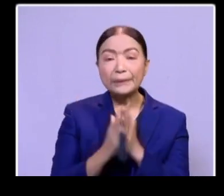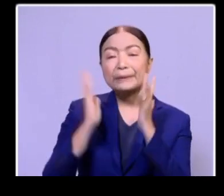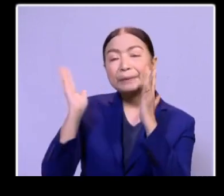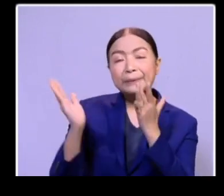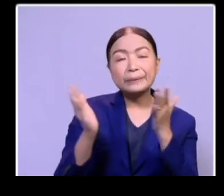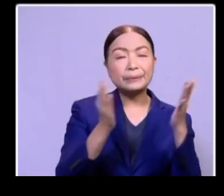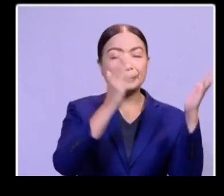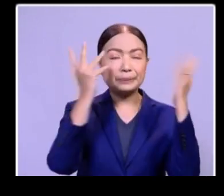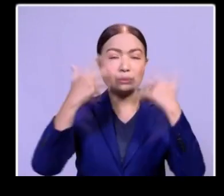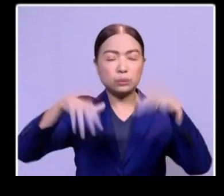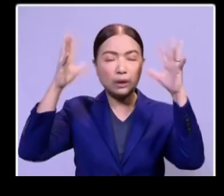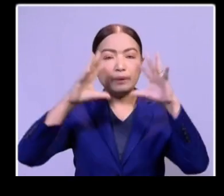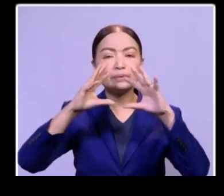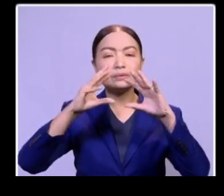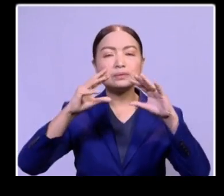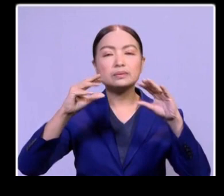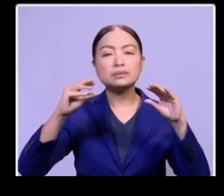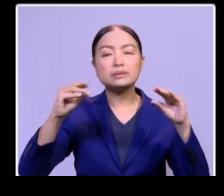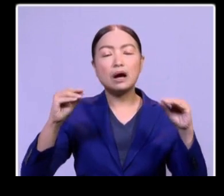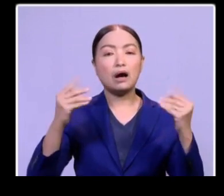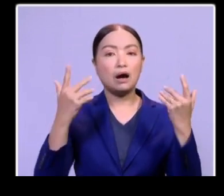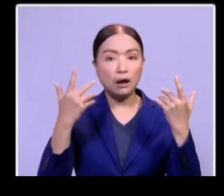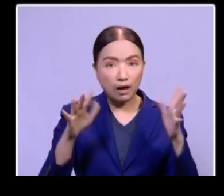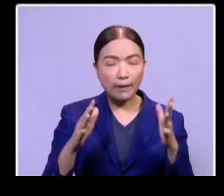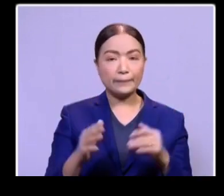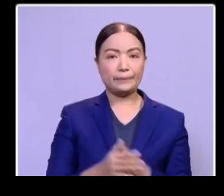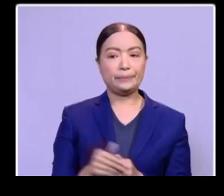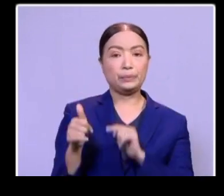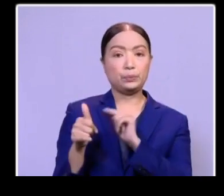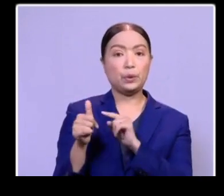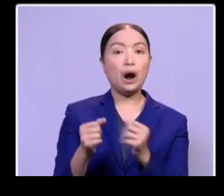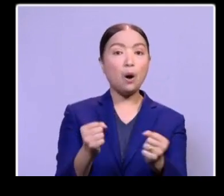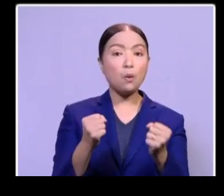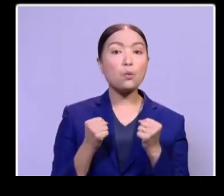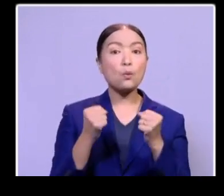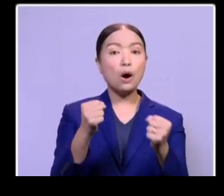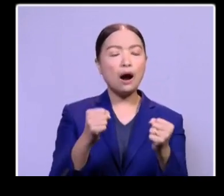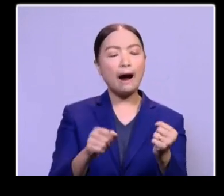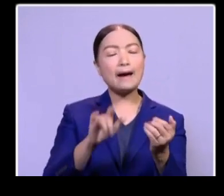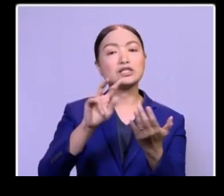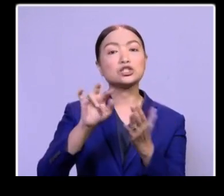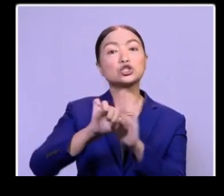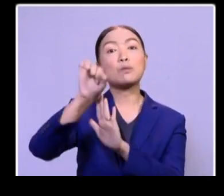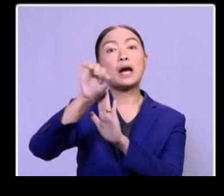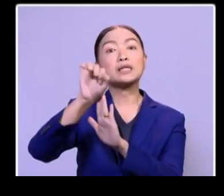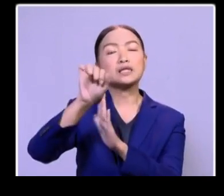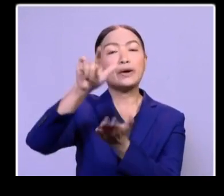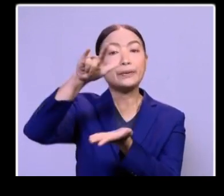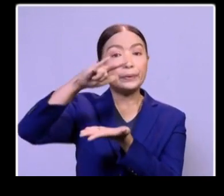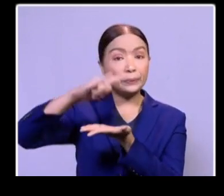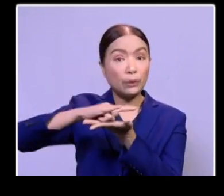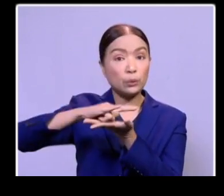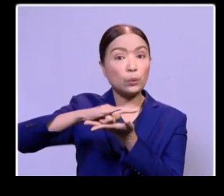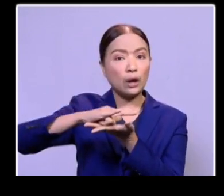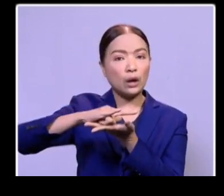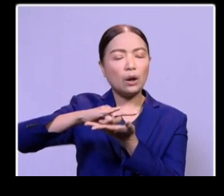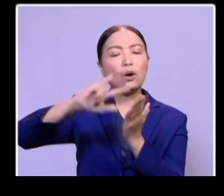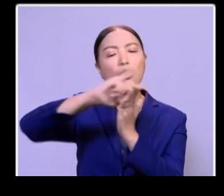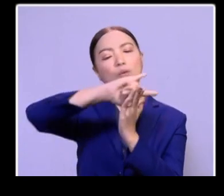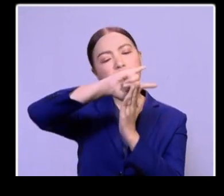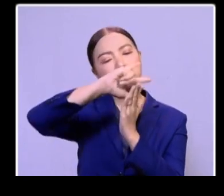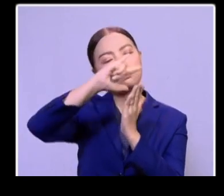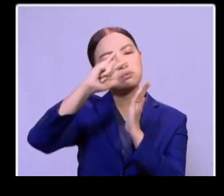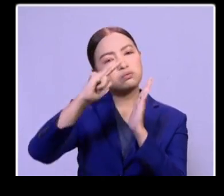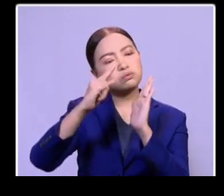ฝนมันเบาบางลงนะคะกัปตันก็นำเครื่องบินบินกลับมายังสนามบินน่านนครด้วยความปลอดภัยในเวล